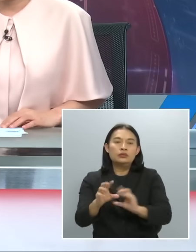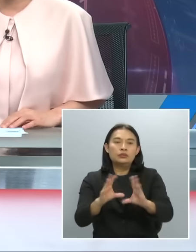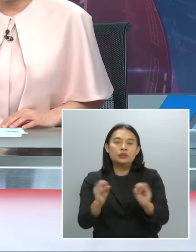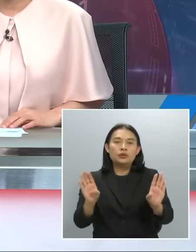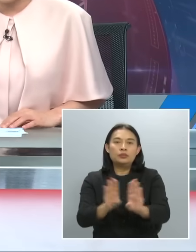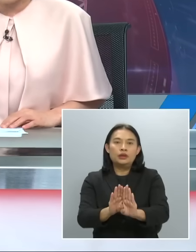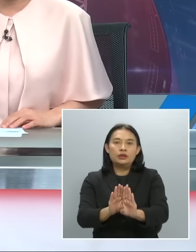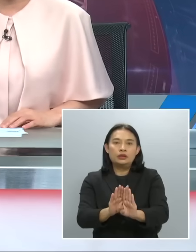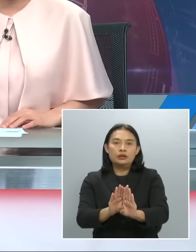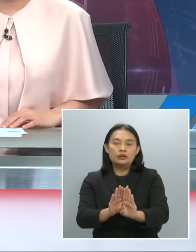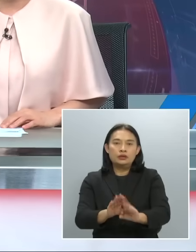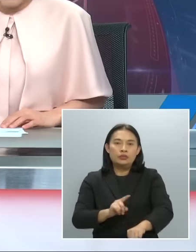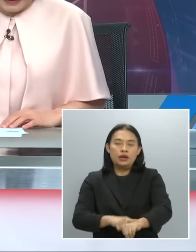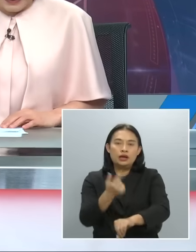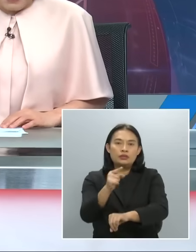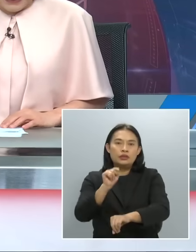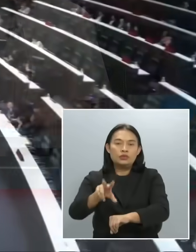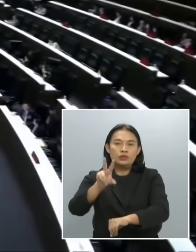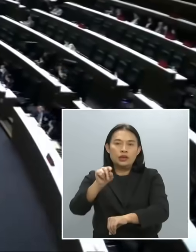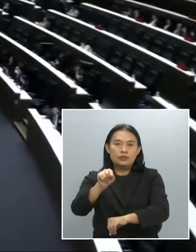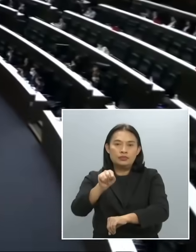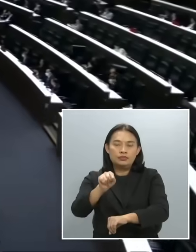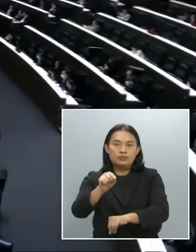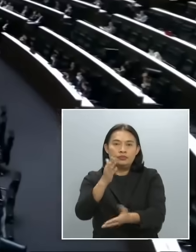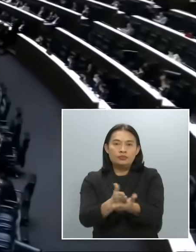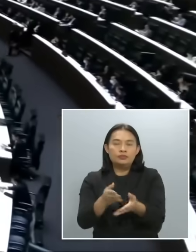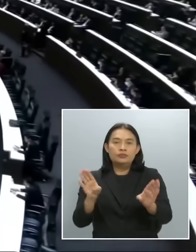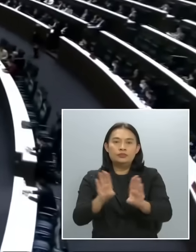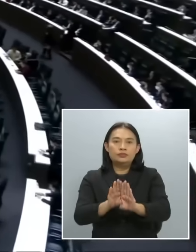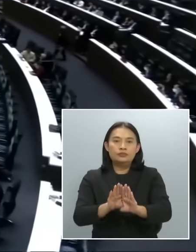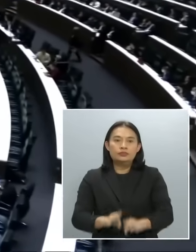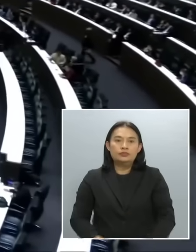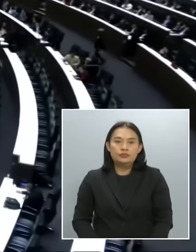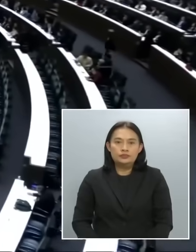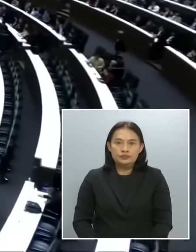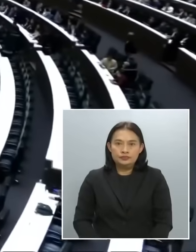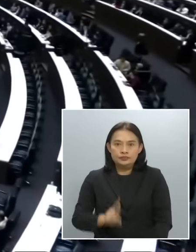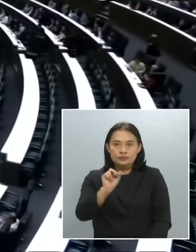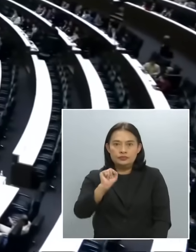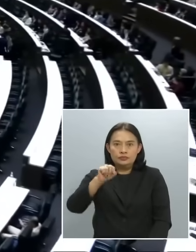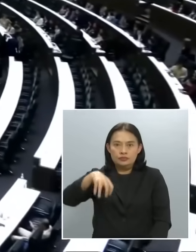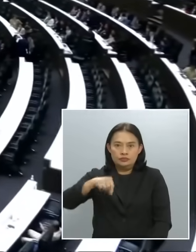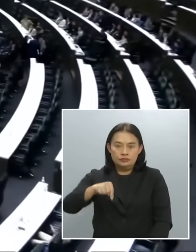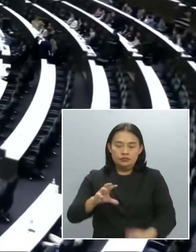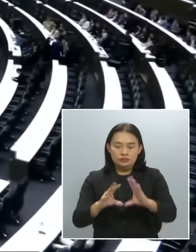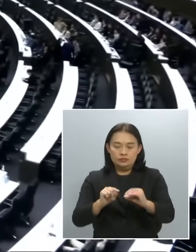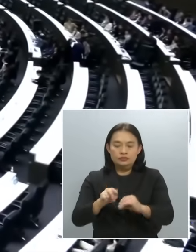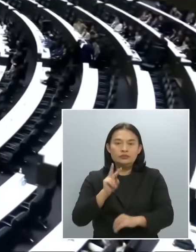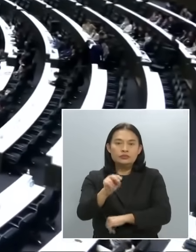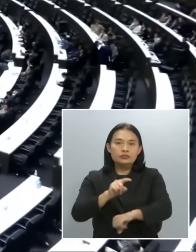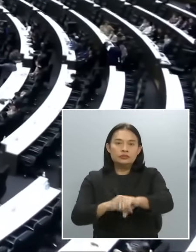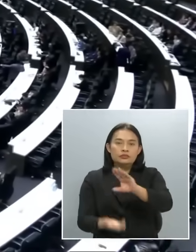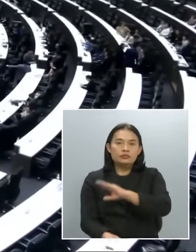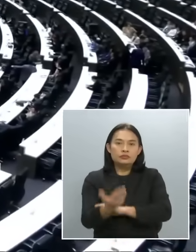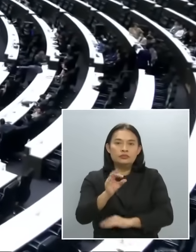ตอนประมาณ 11โมงครึ่งนะคะไปดูบรรยากาศการประชุมร่วมรัฐสภาวันนี้ค่ะนัดหมายกันก็คือ 9โมง